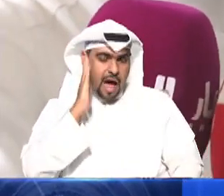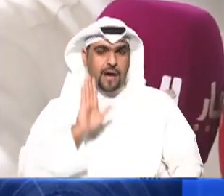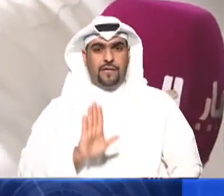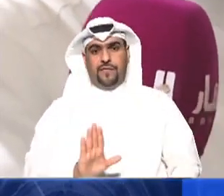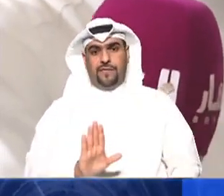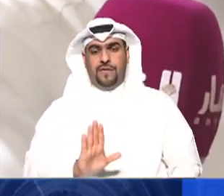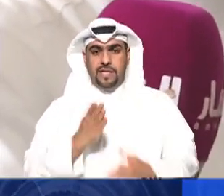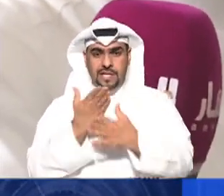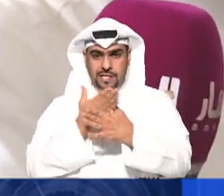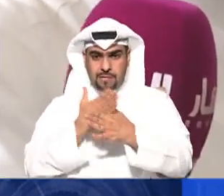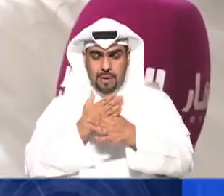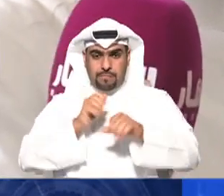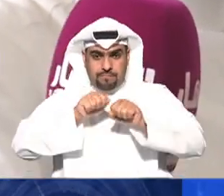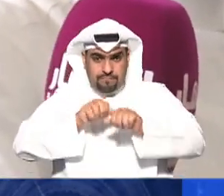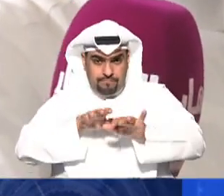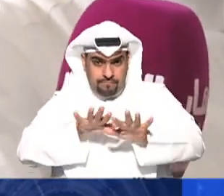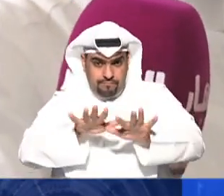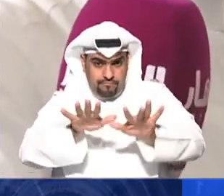على قدم وساق